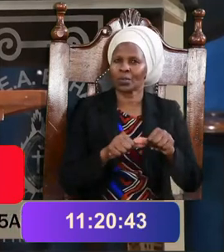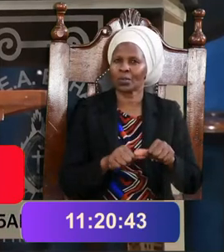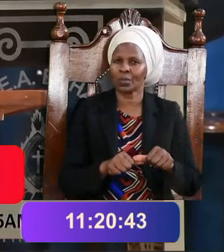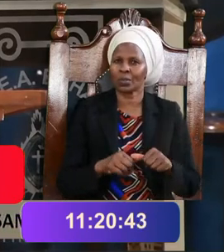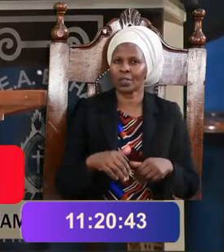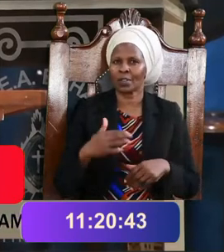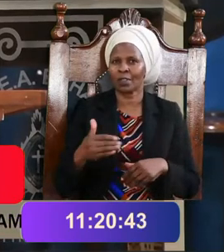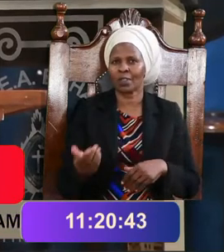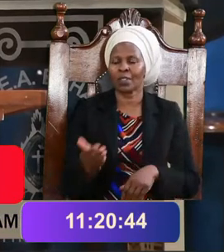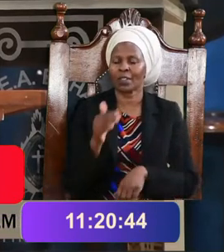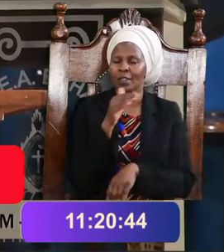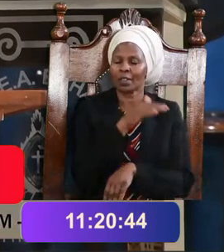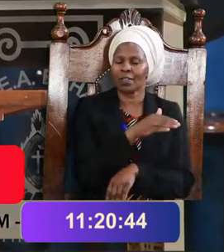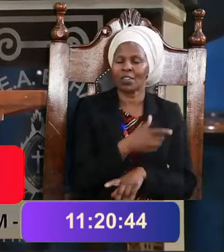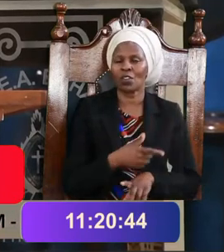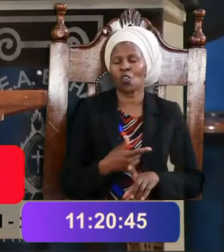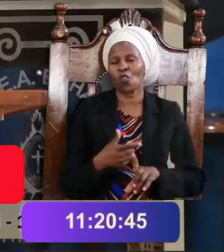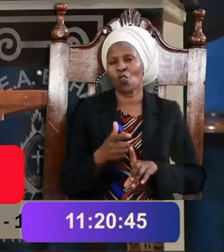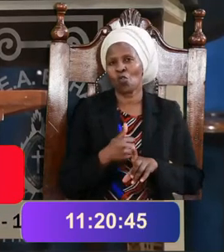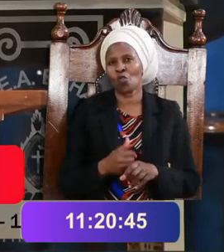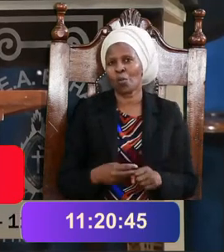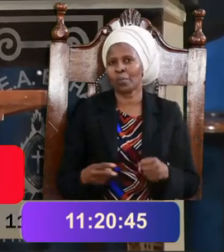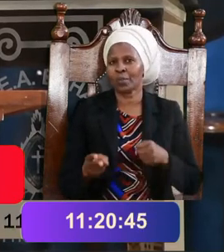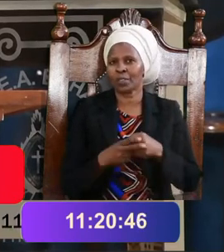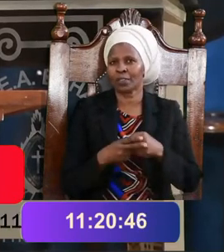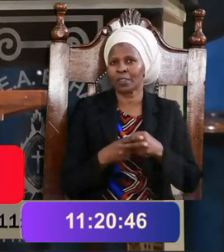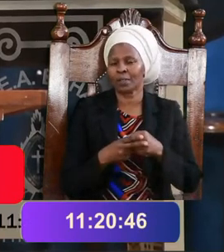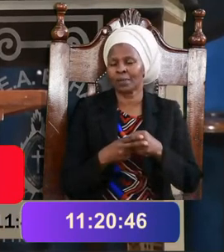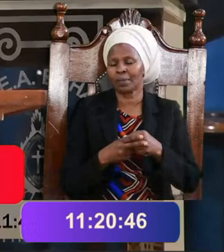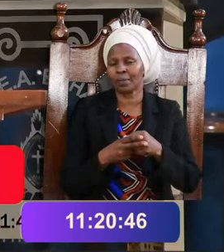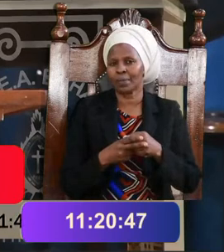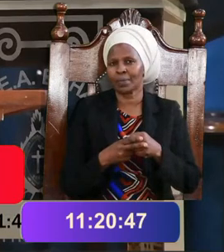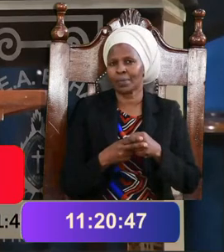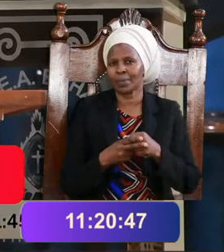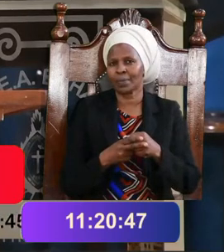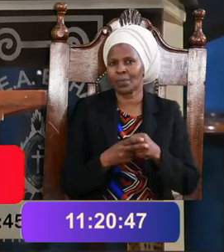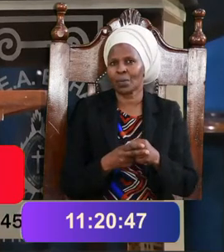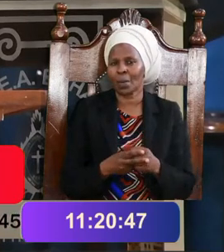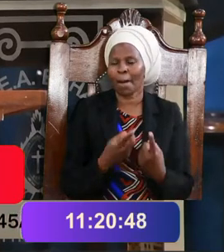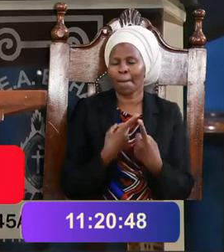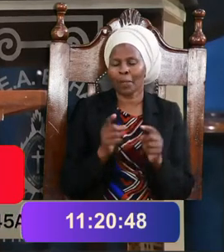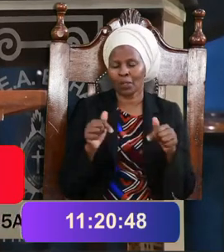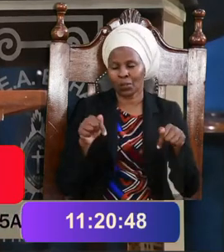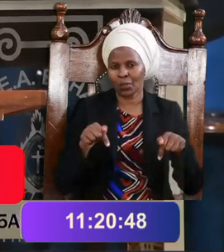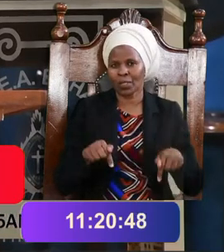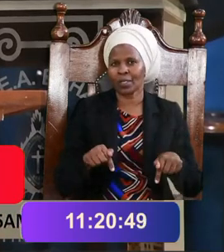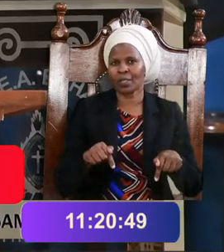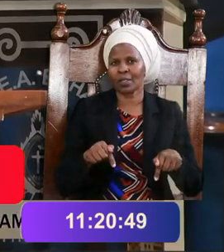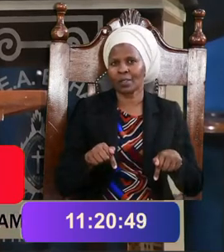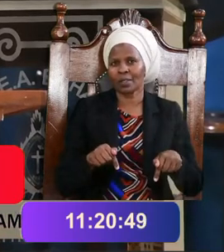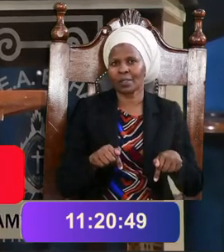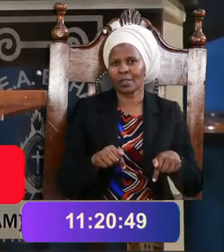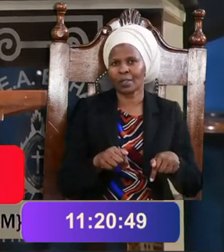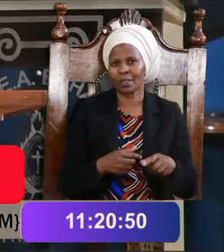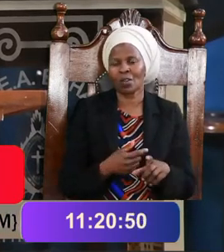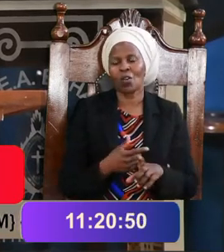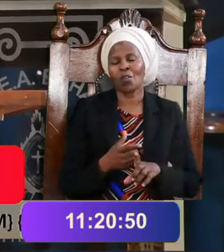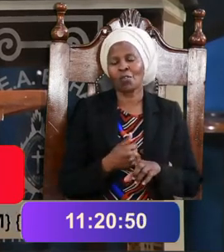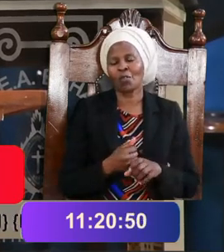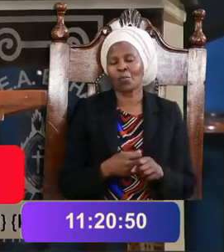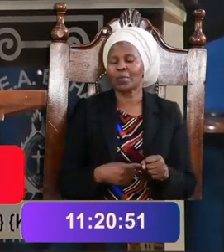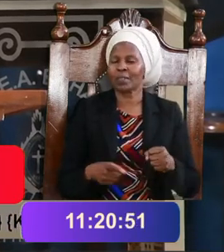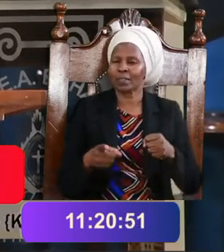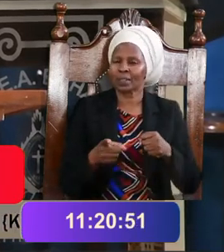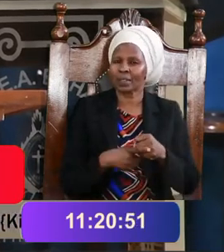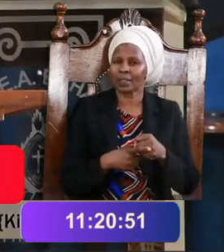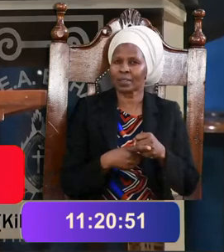jioni kuanzia saa 1 huko kwake nyumbani Bahati, lakini leo itakuwa saa 12. Hiyo imetokwa kwa